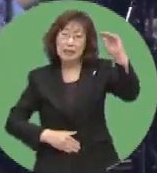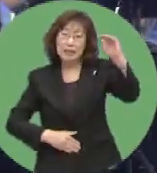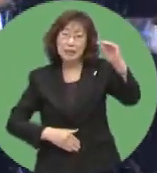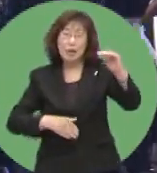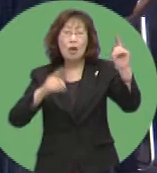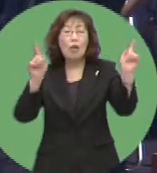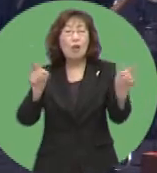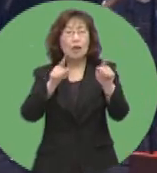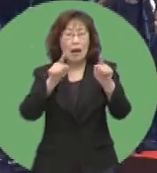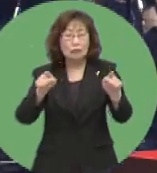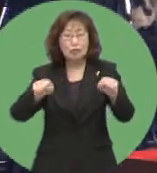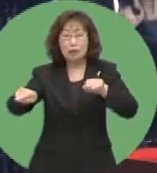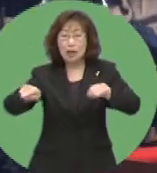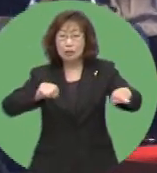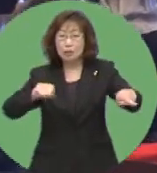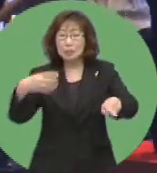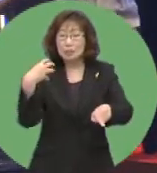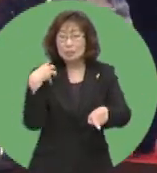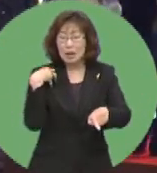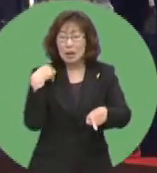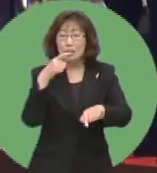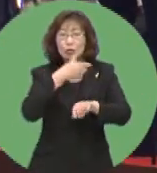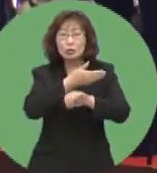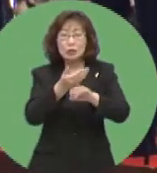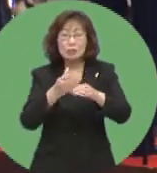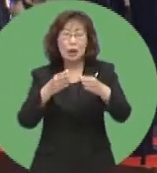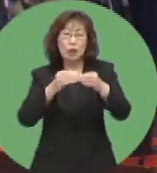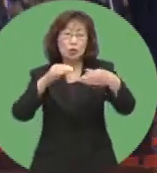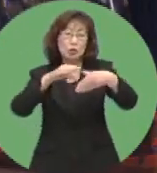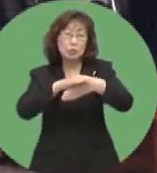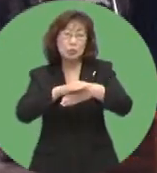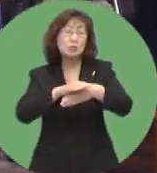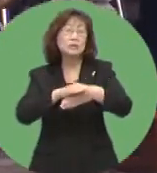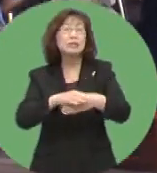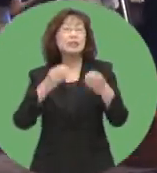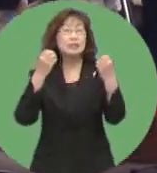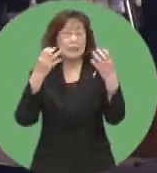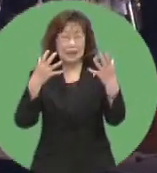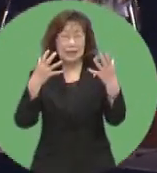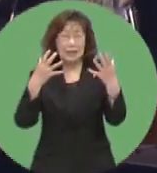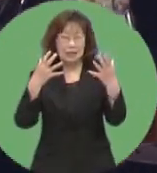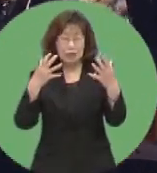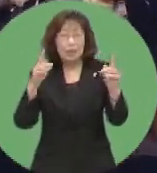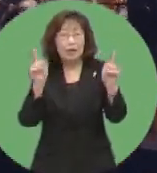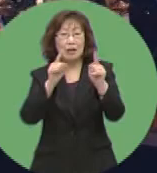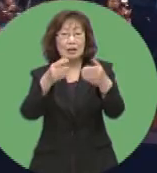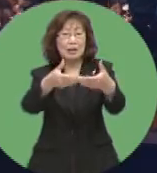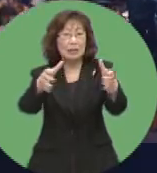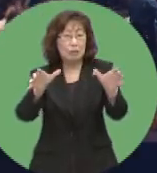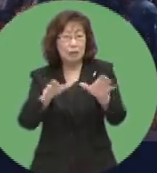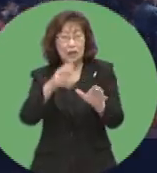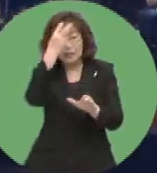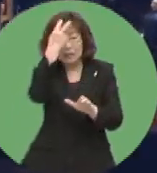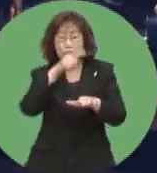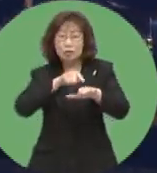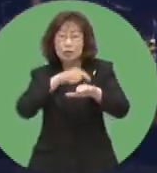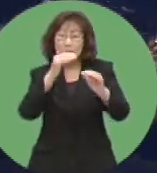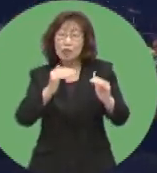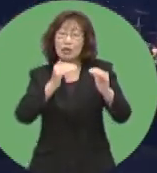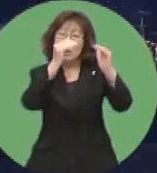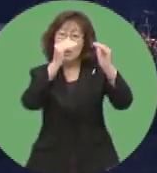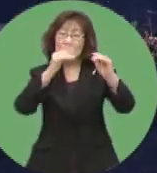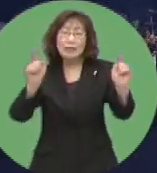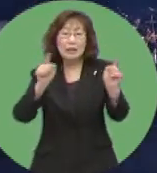監督を務めた徳島国民文化祭記念還元楽団では芸術性の高い演奏を披露し国民